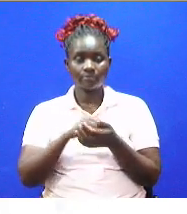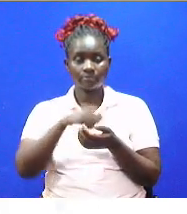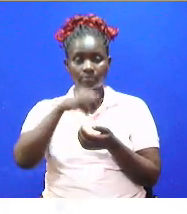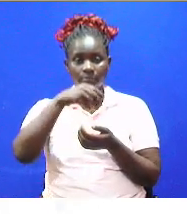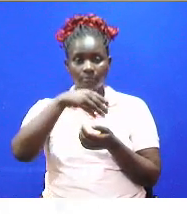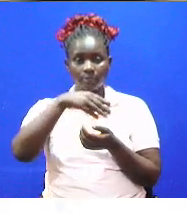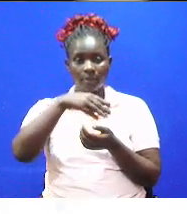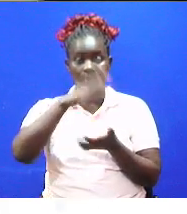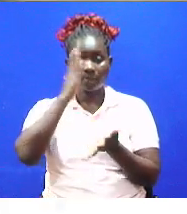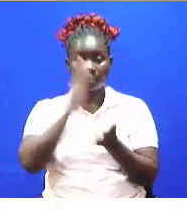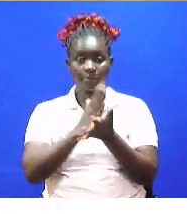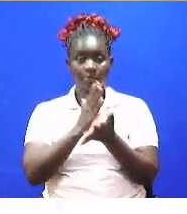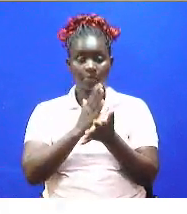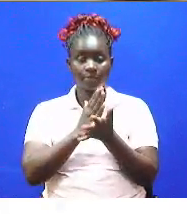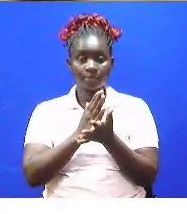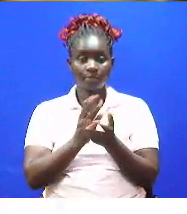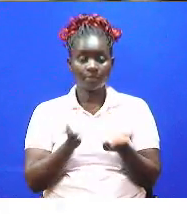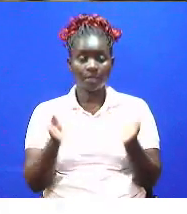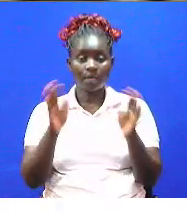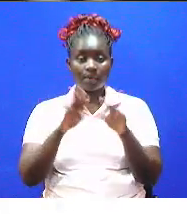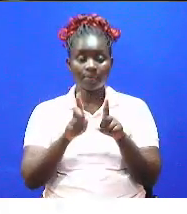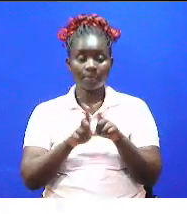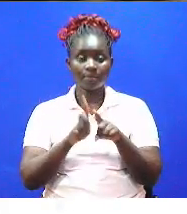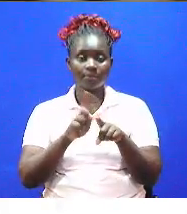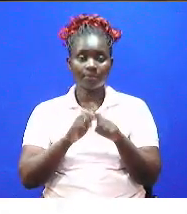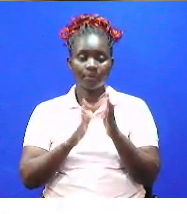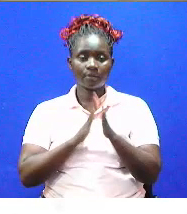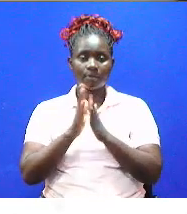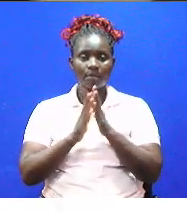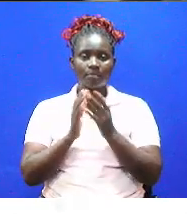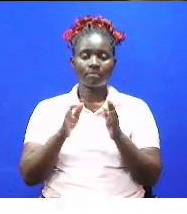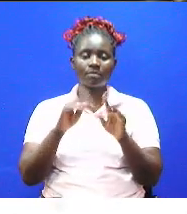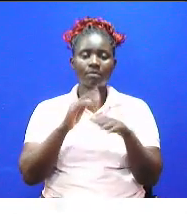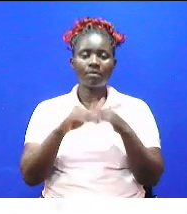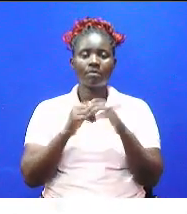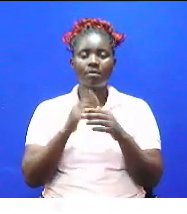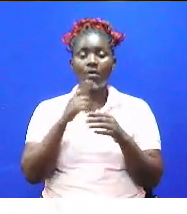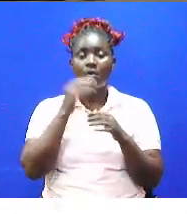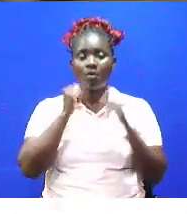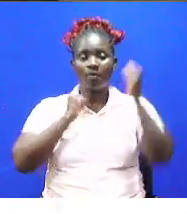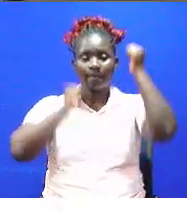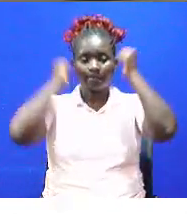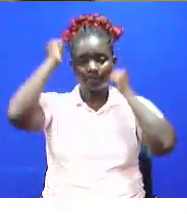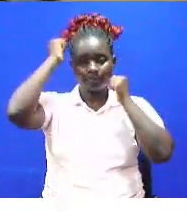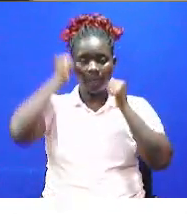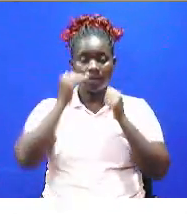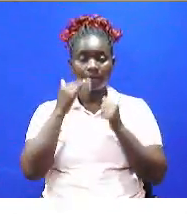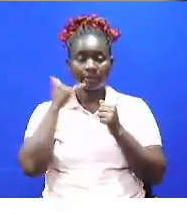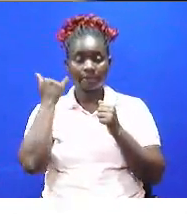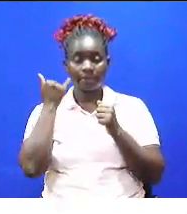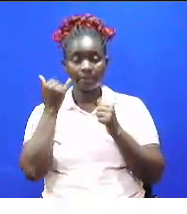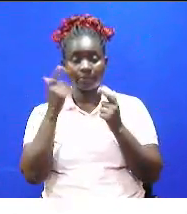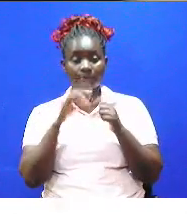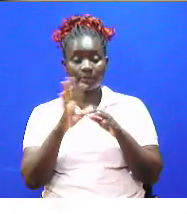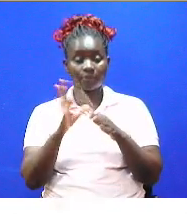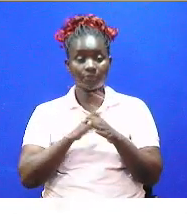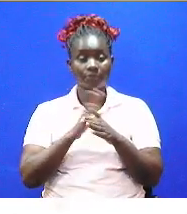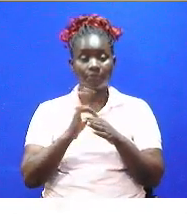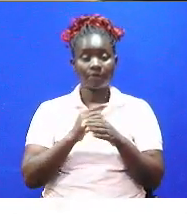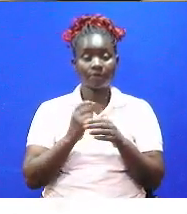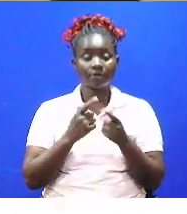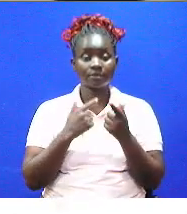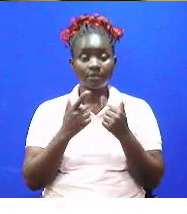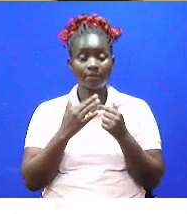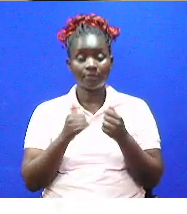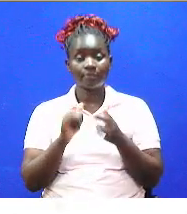na indeo kurobeka nokwe. Engaki umoje gabu okubainia abana jeshi abwe bakwetele tukule igoro orabo ikiranire asebono